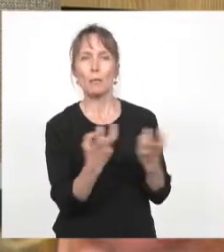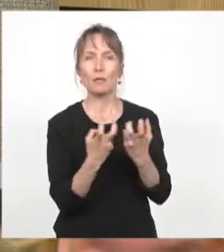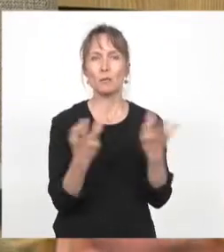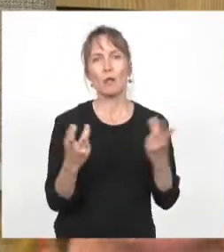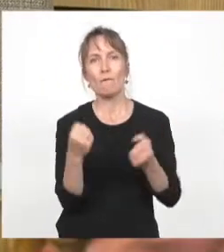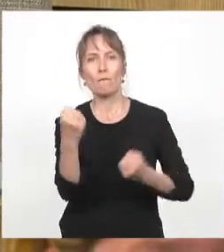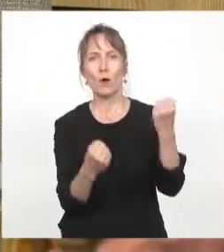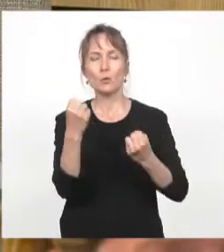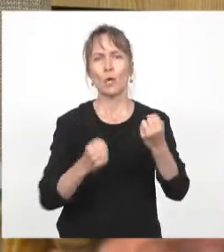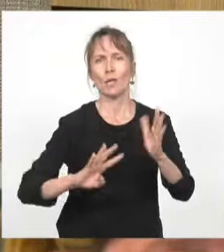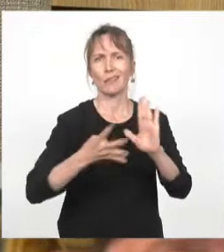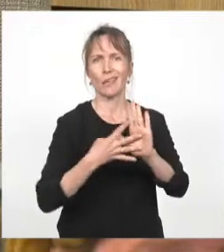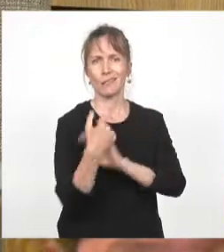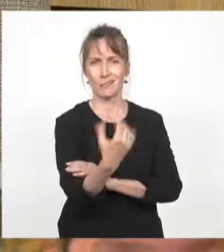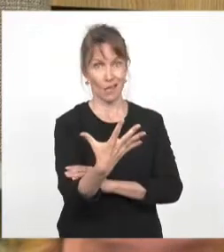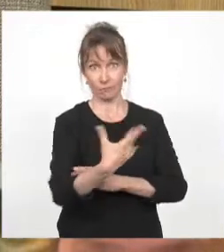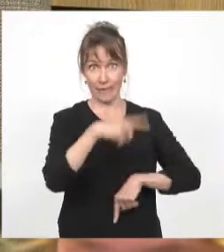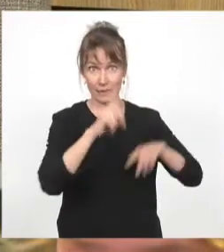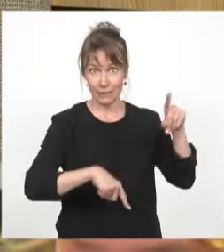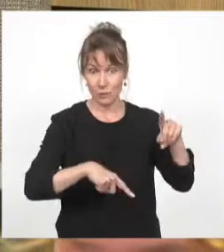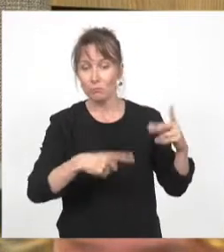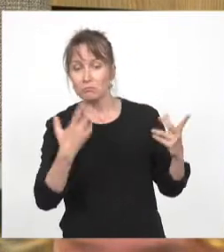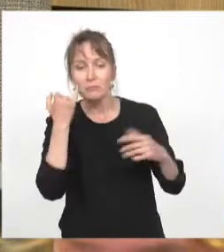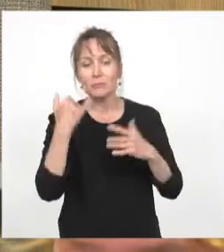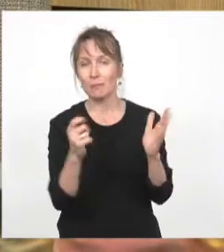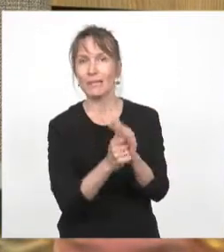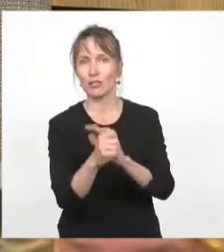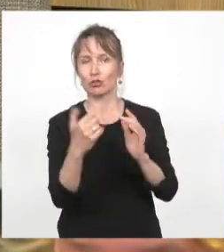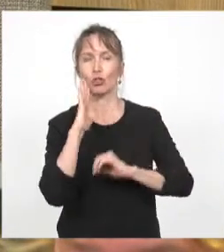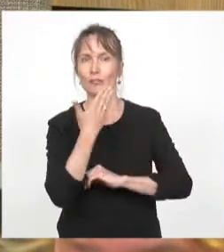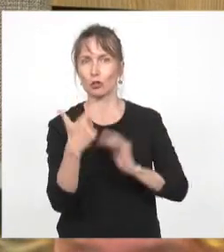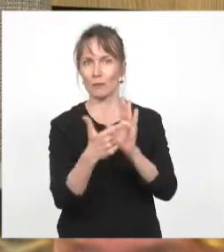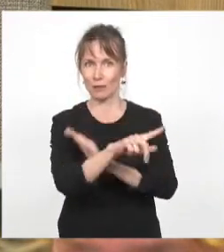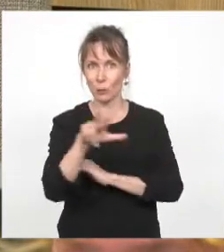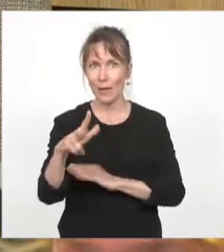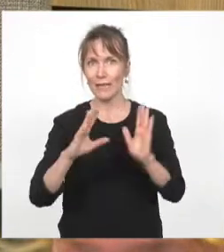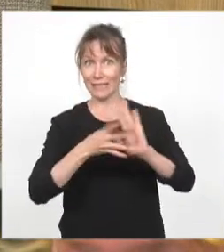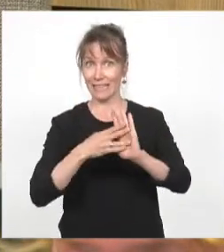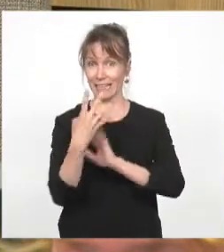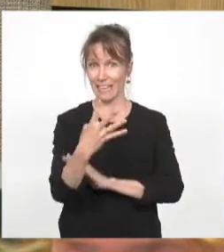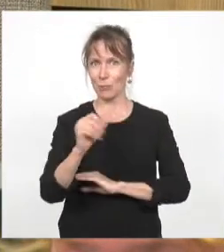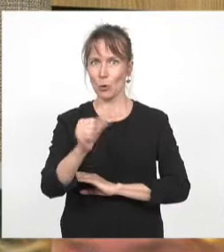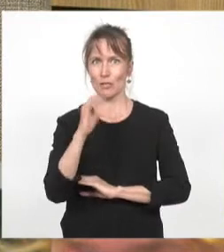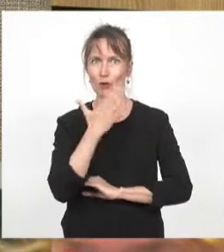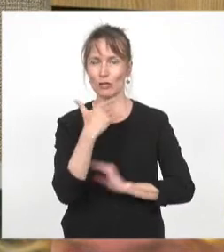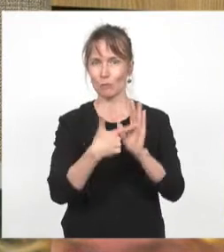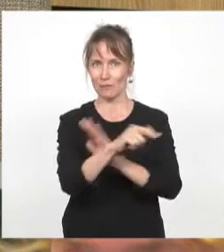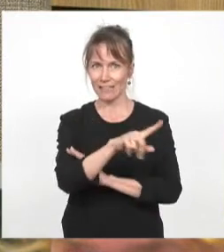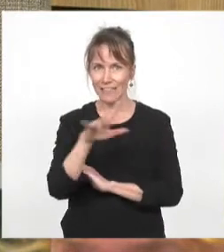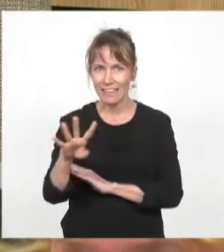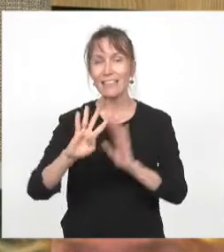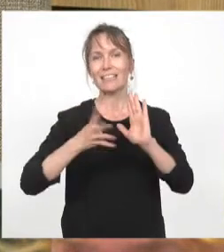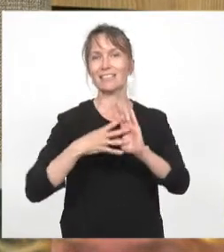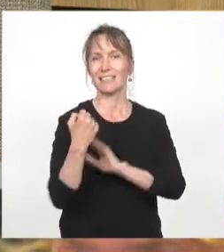et sans critères au 1er janvier 2023, les véhicules critères 4 au 1er janvier 2024, les véhicules critères 3 au 1er janvier